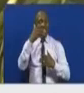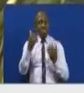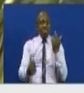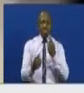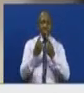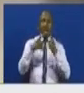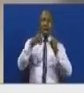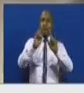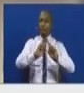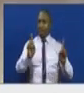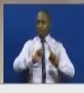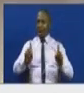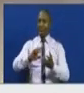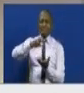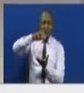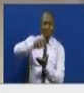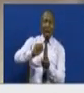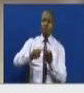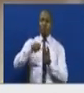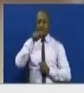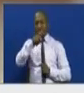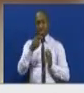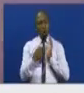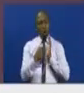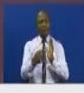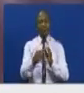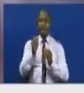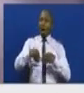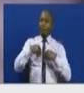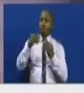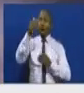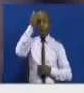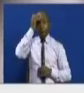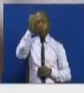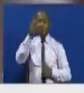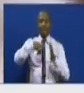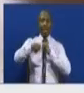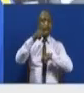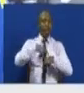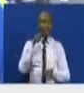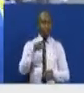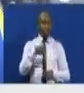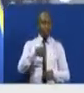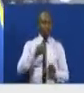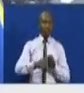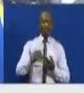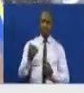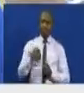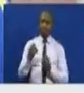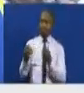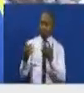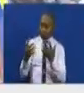michaichai pamoja na malimao linaonekana kupewa kipaumbele kikubwa katika kipindi hiki. Unajifukiza,